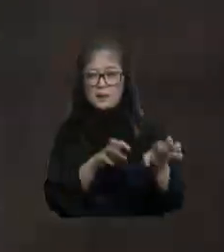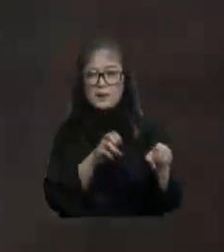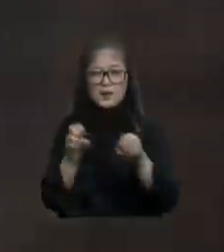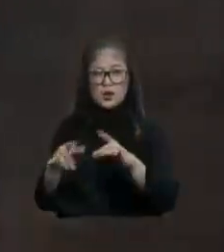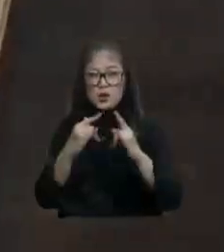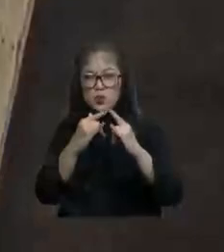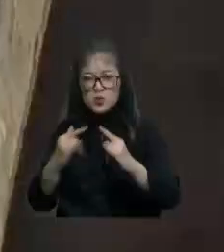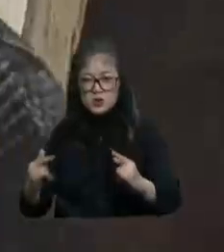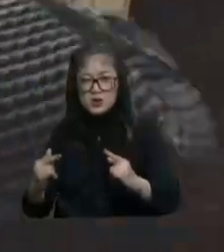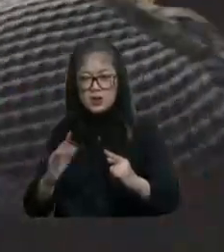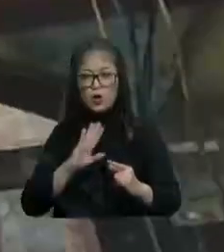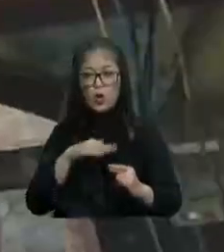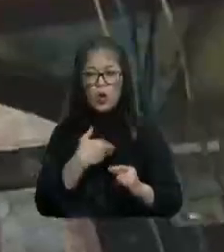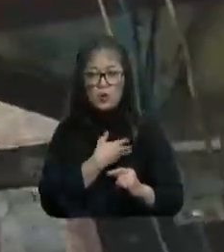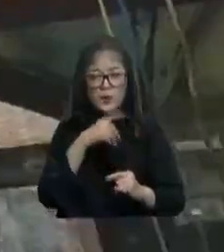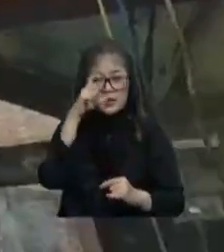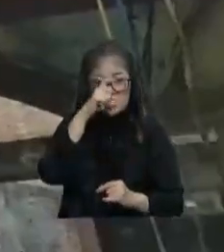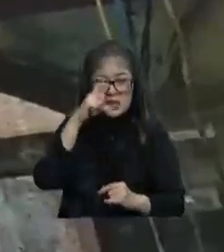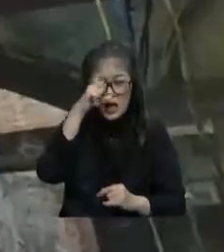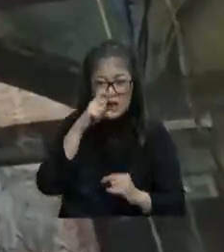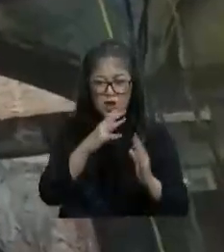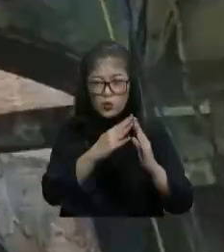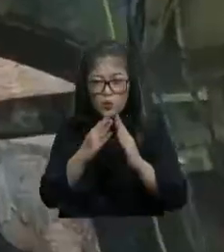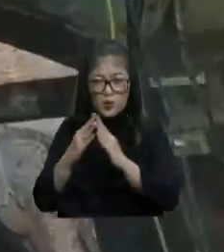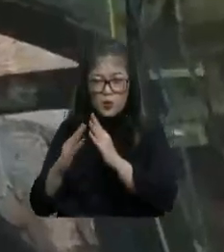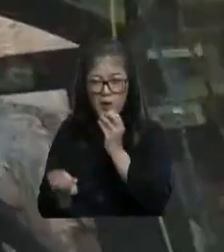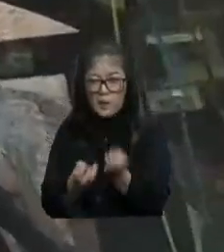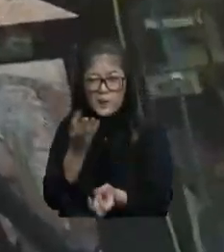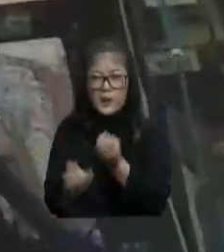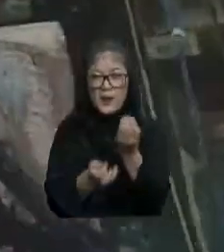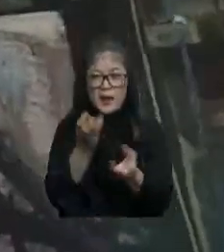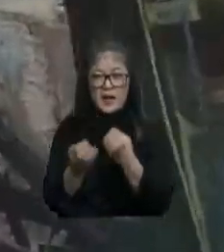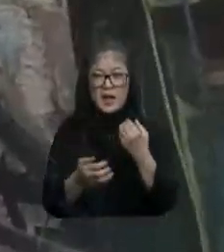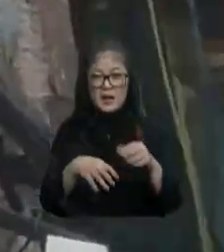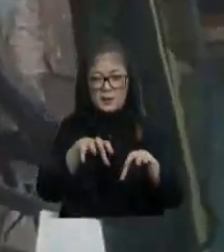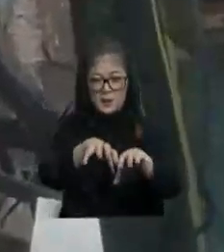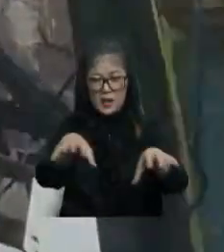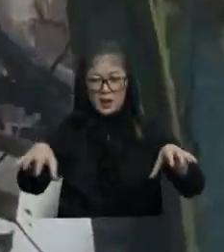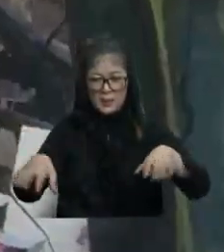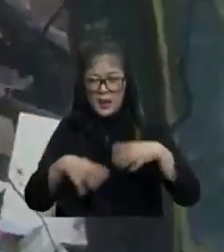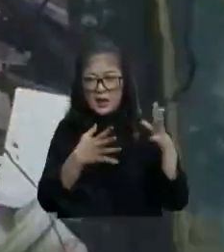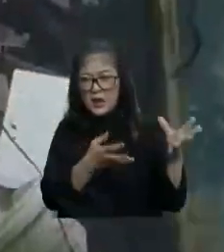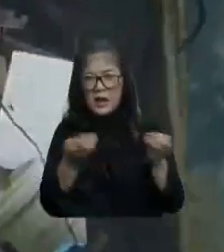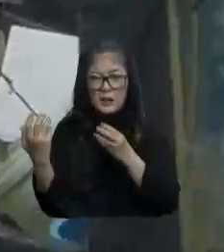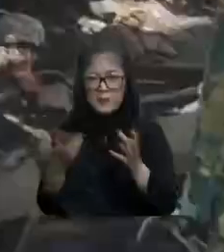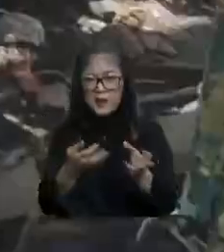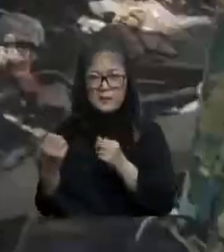Para korban mengais sisa-sisa barang berharga yang mungkin masih ada di reruntuhan rumah mereka.